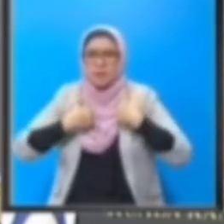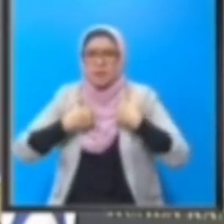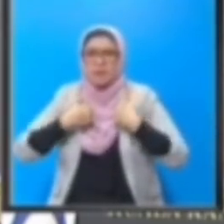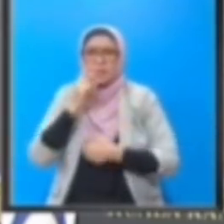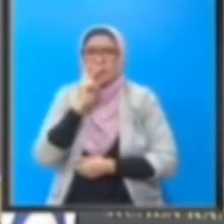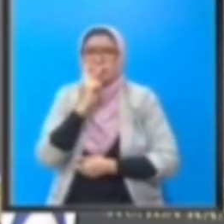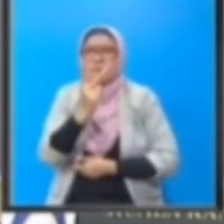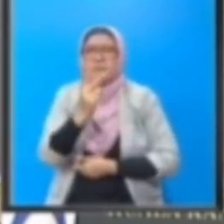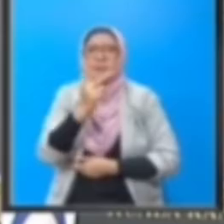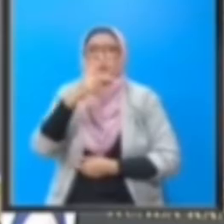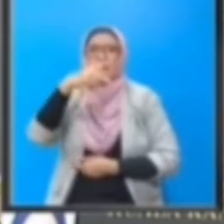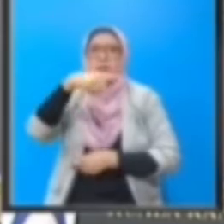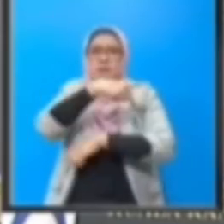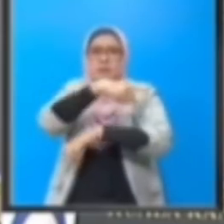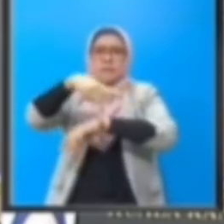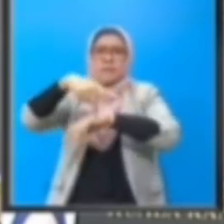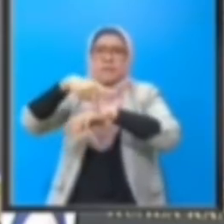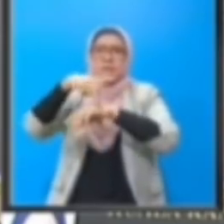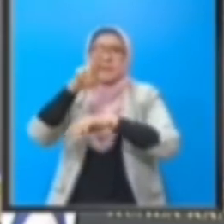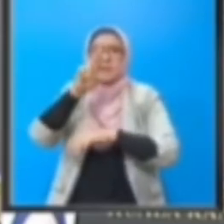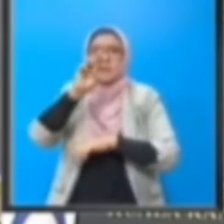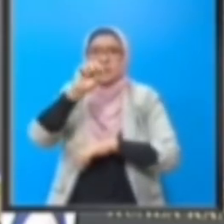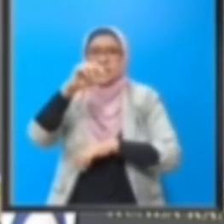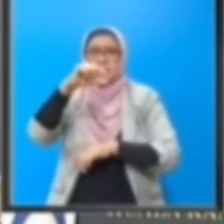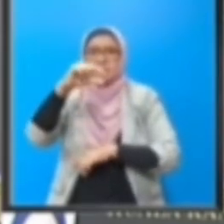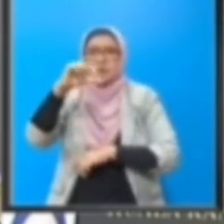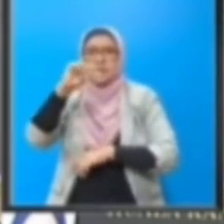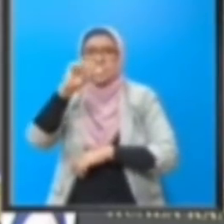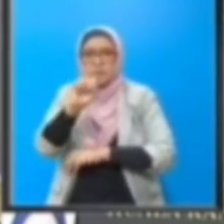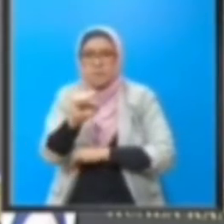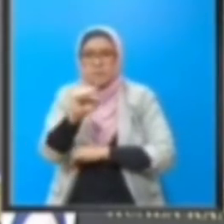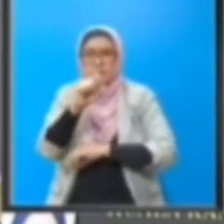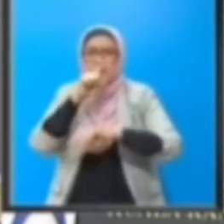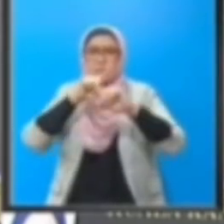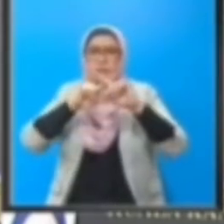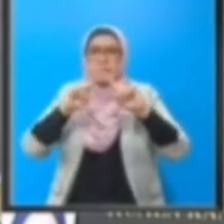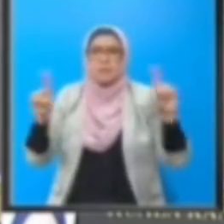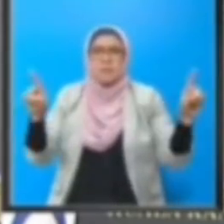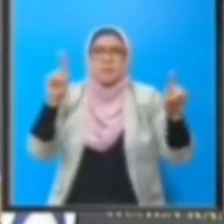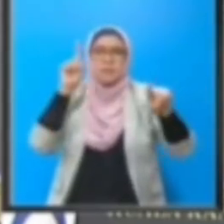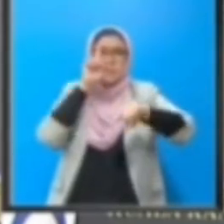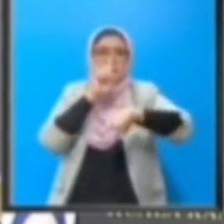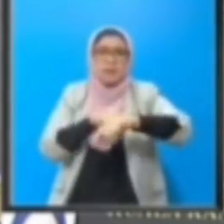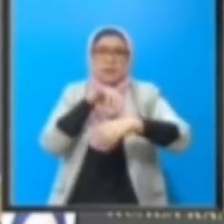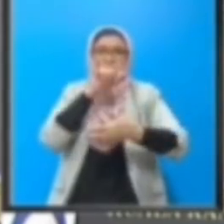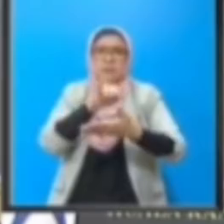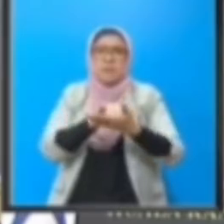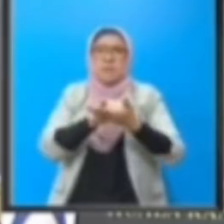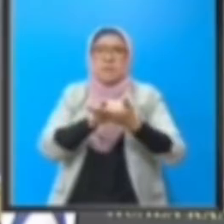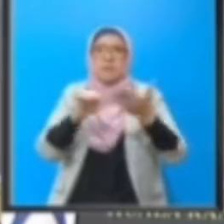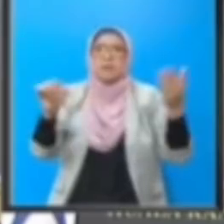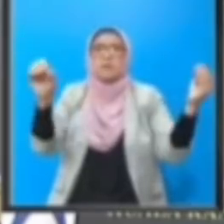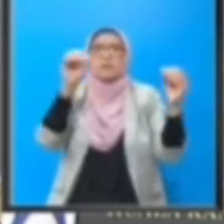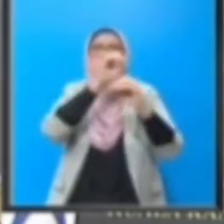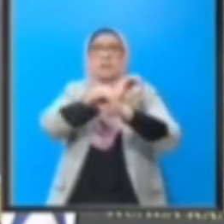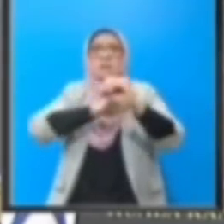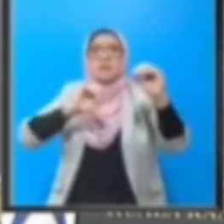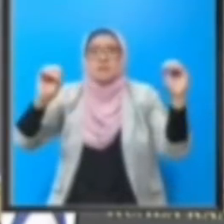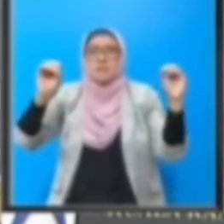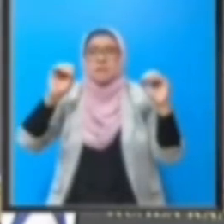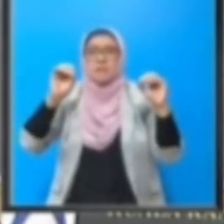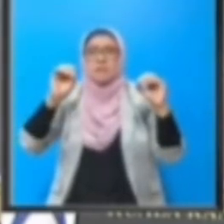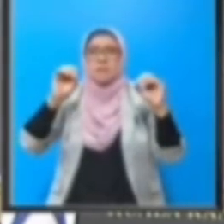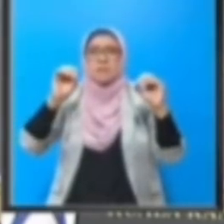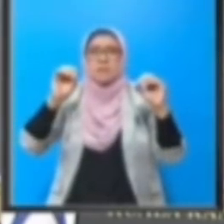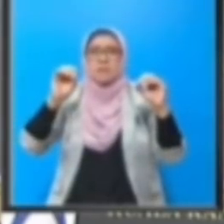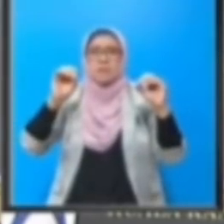rengas. Cuma semasa yang berkenaan itu pada rengas tiada, mungkin tiada di situ. Saya tak pasti sehinggalah